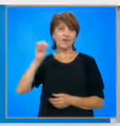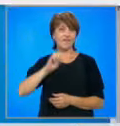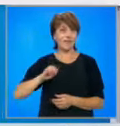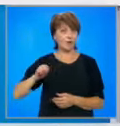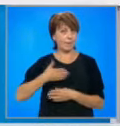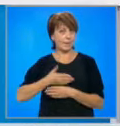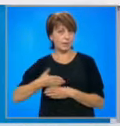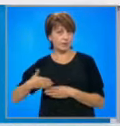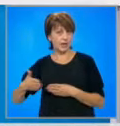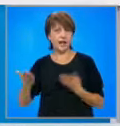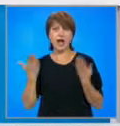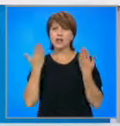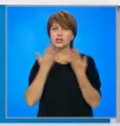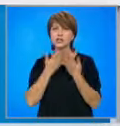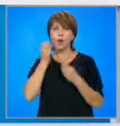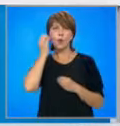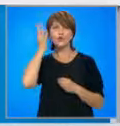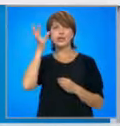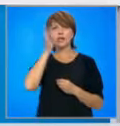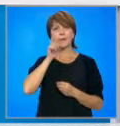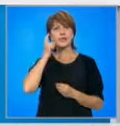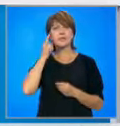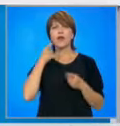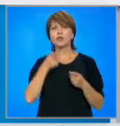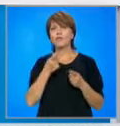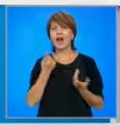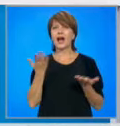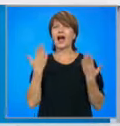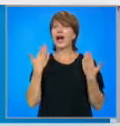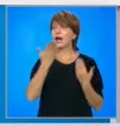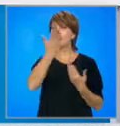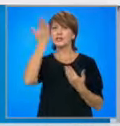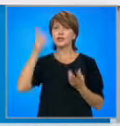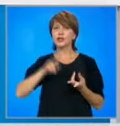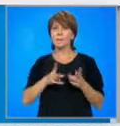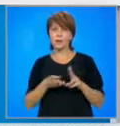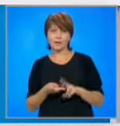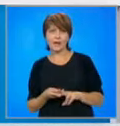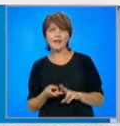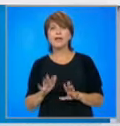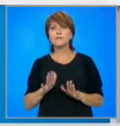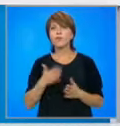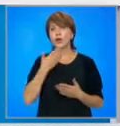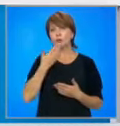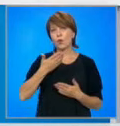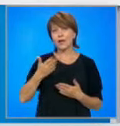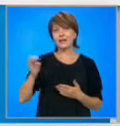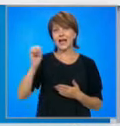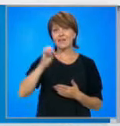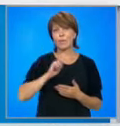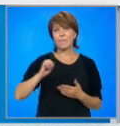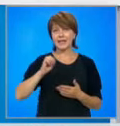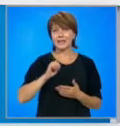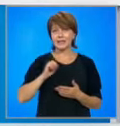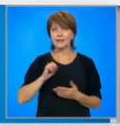продължава. За учените няма съмнение, че това се дължи на климатичните промени. А те, според доклад на Европейската централна банка, могат да